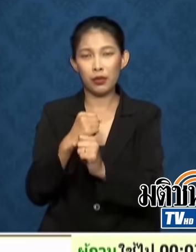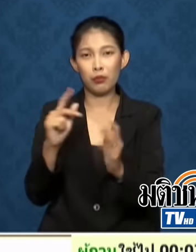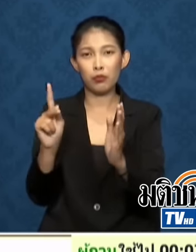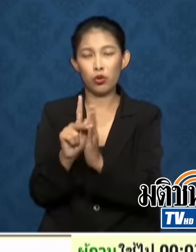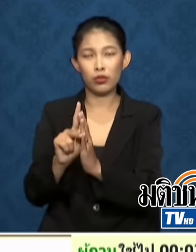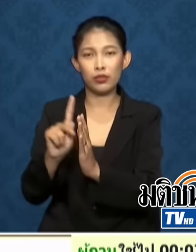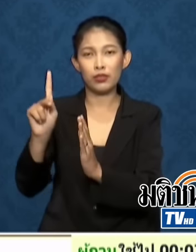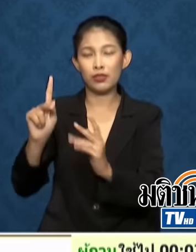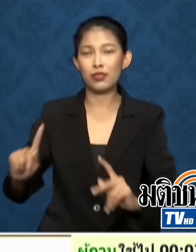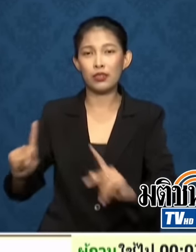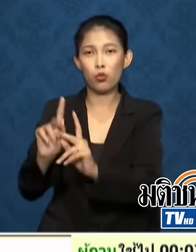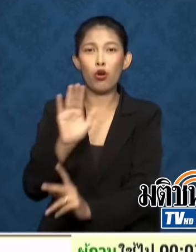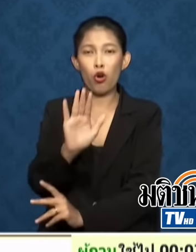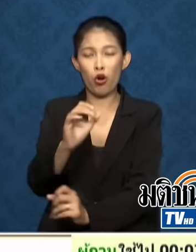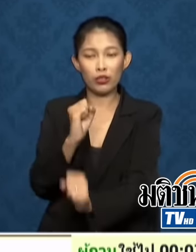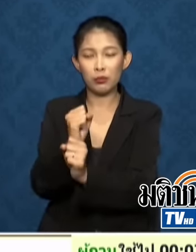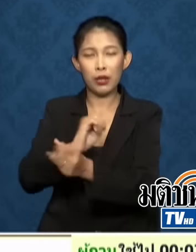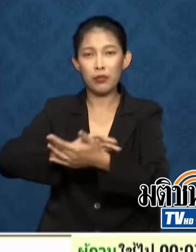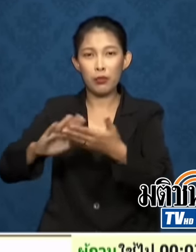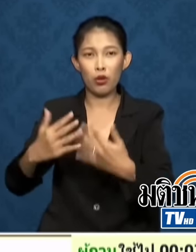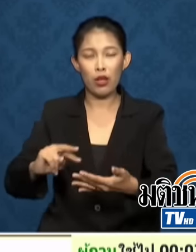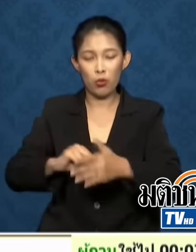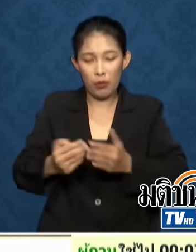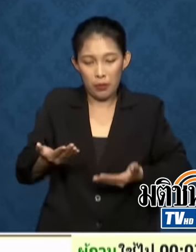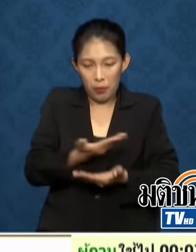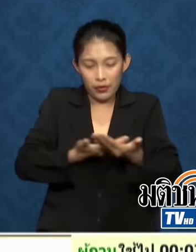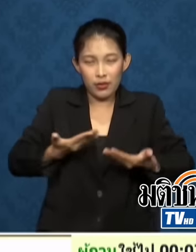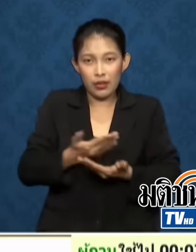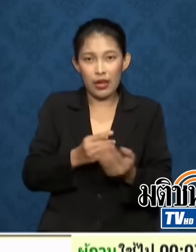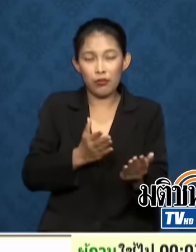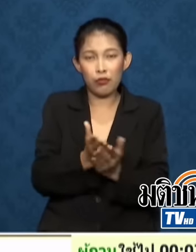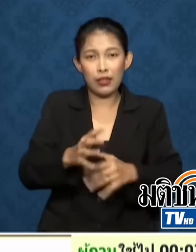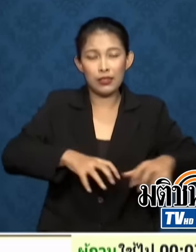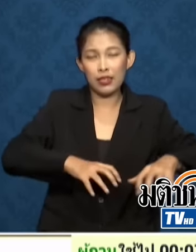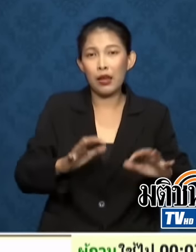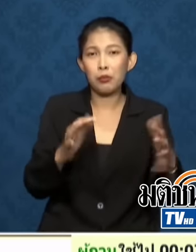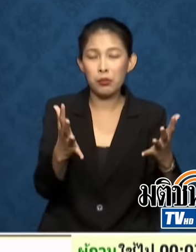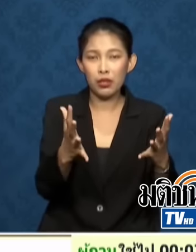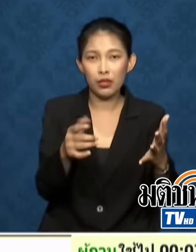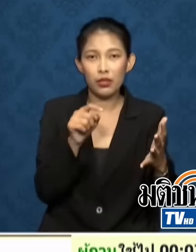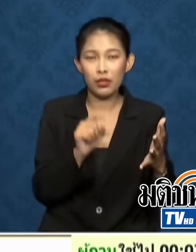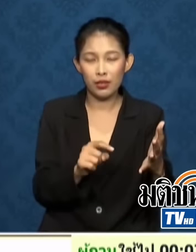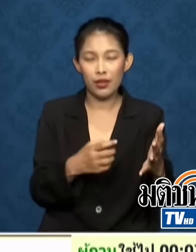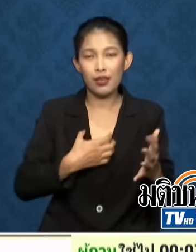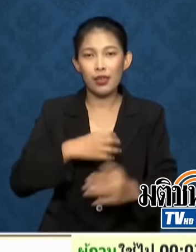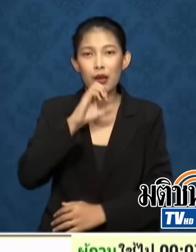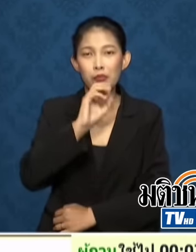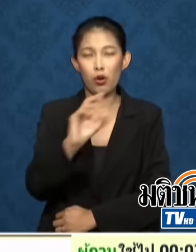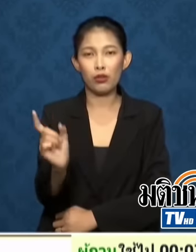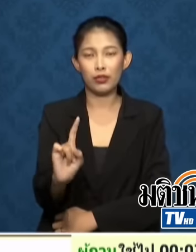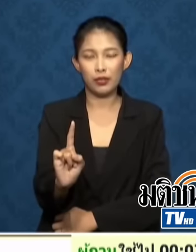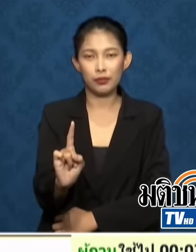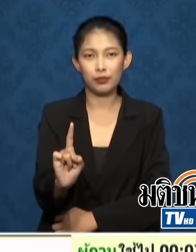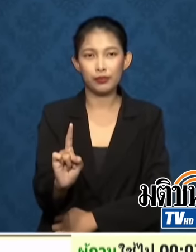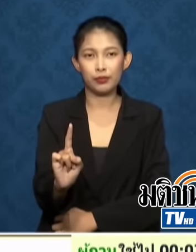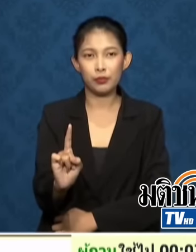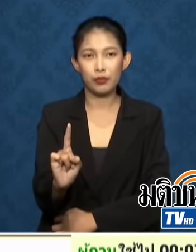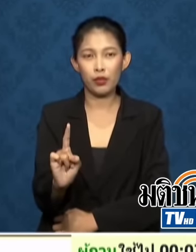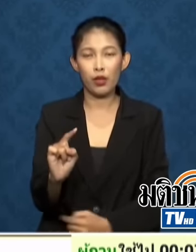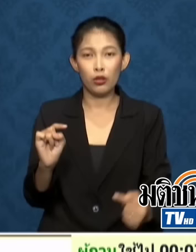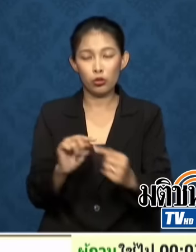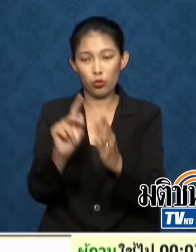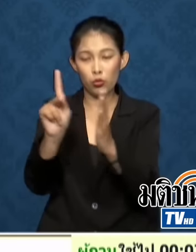าไว้หมดเลยไม่มีดุลพินิจของฝ่ายบริหารเลยอันนี้อยากจะเรียนให้ทราบว่าในก